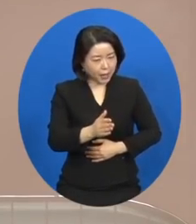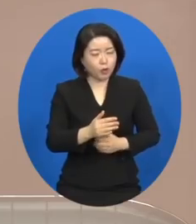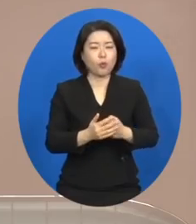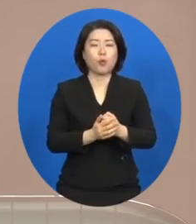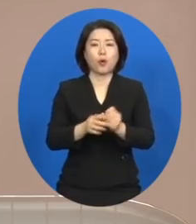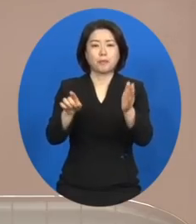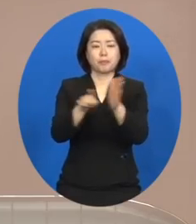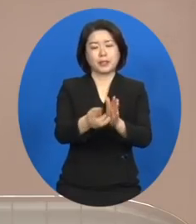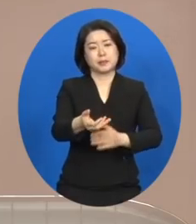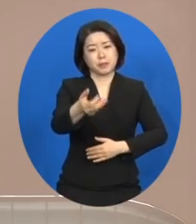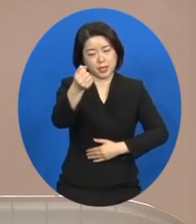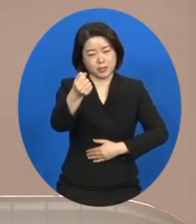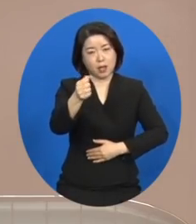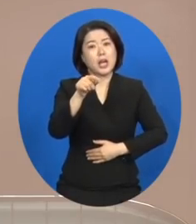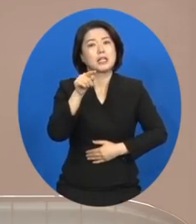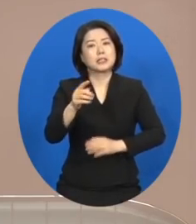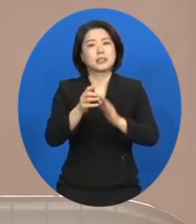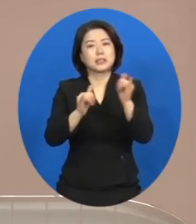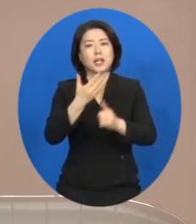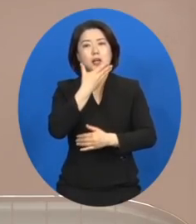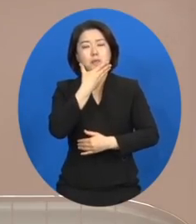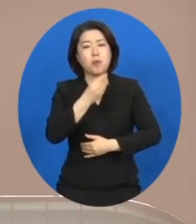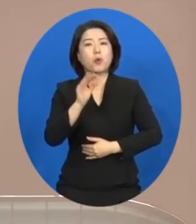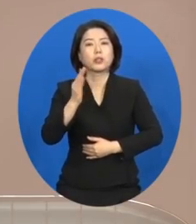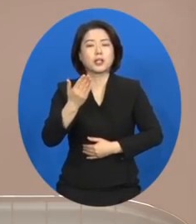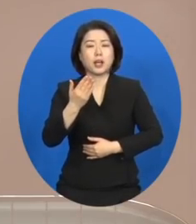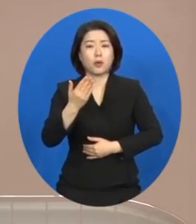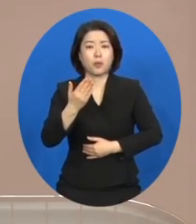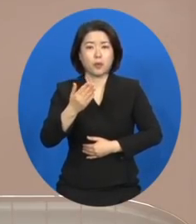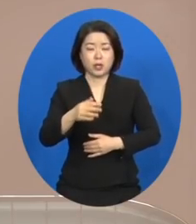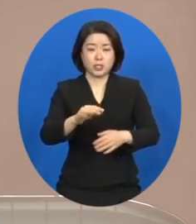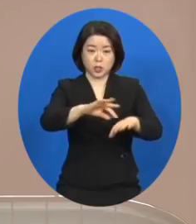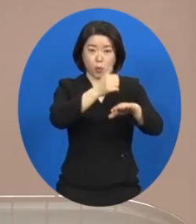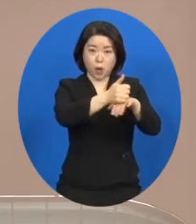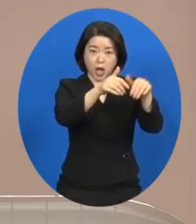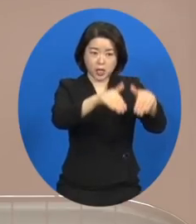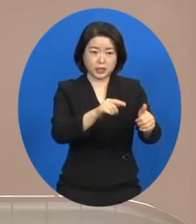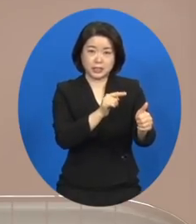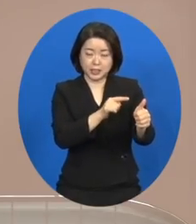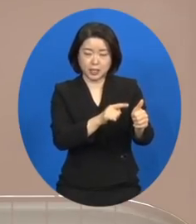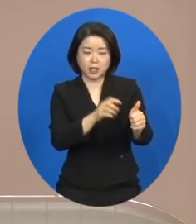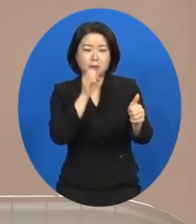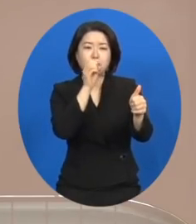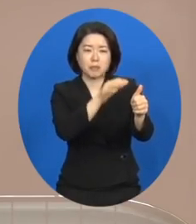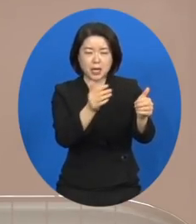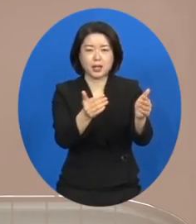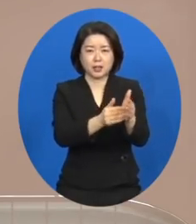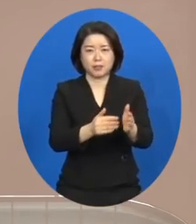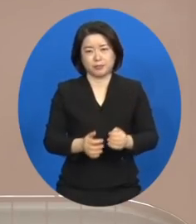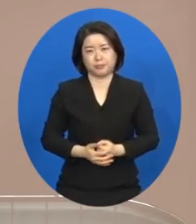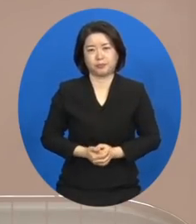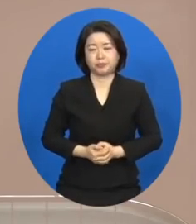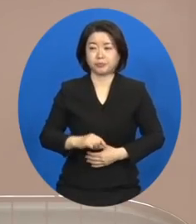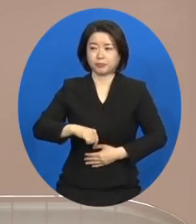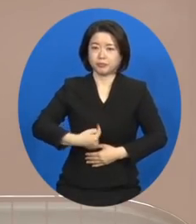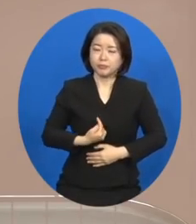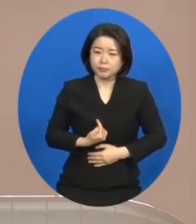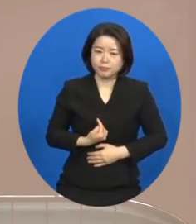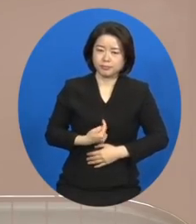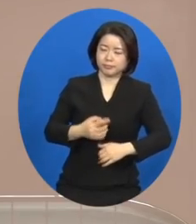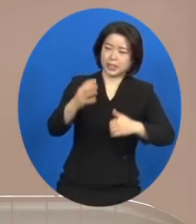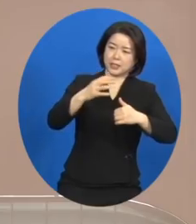그 사람이 복된 사람이라고 주님께서는 지금 왕의 신하에게 말씀하시는 겁니다. 자신을 책망하시는